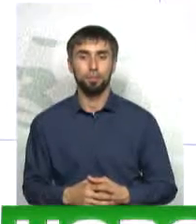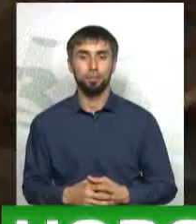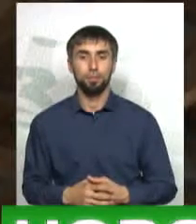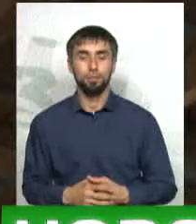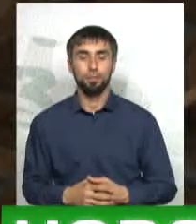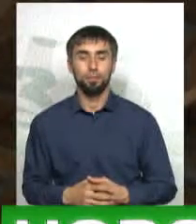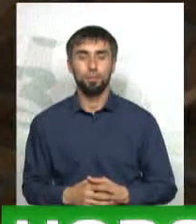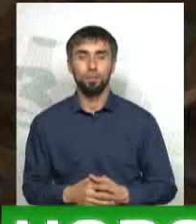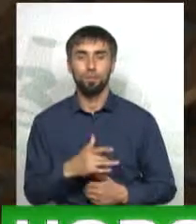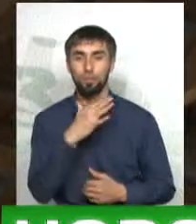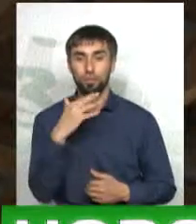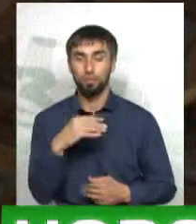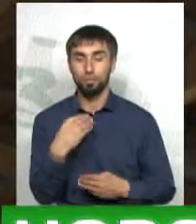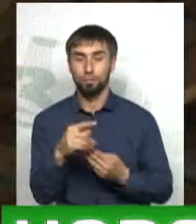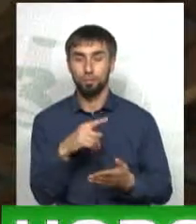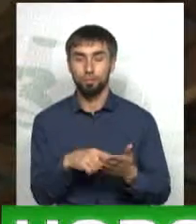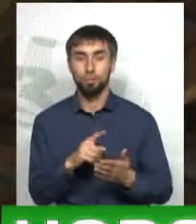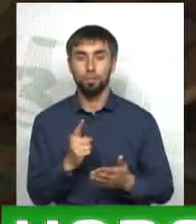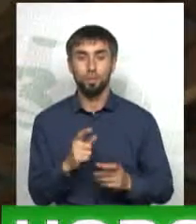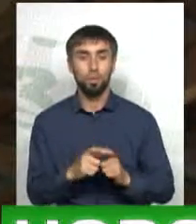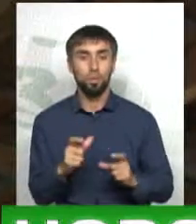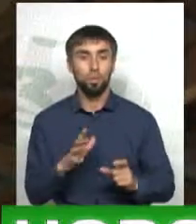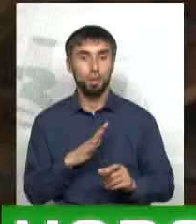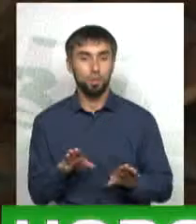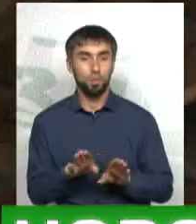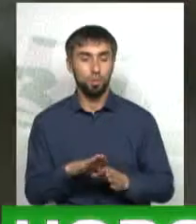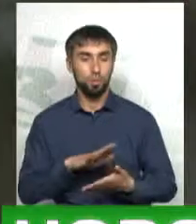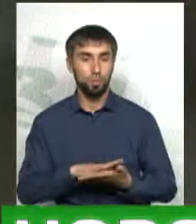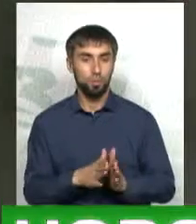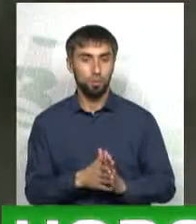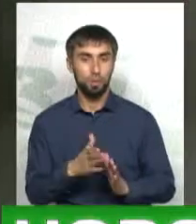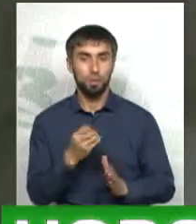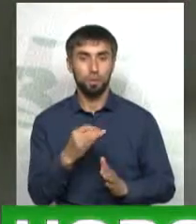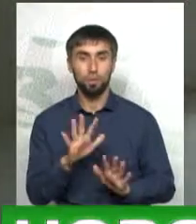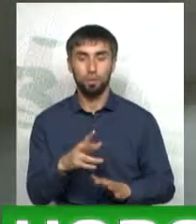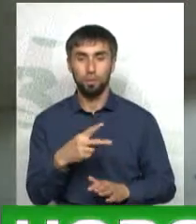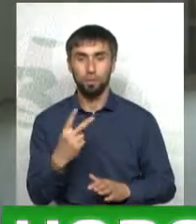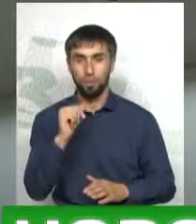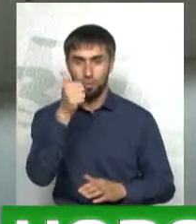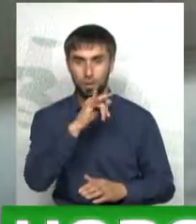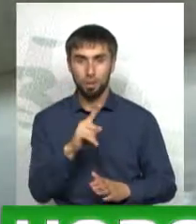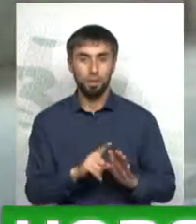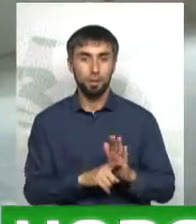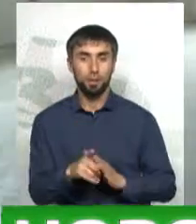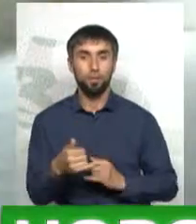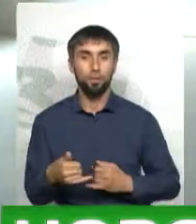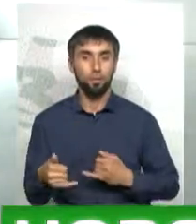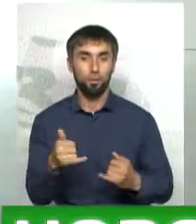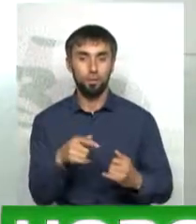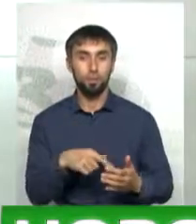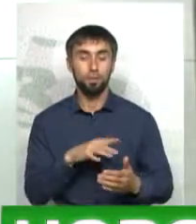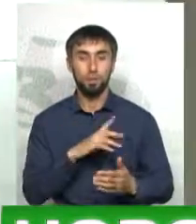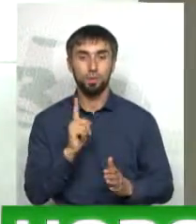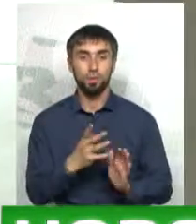работы. Многие задаются вопросом, почему школа была в таком состоянии, ведь ей только 22 года. Изначально фундамент здания